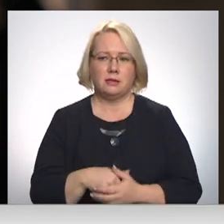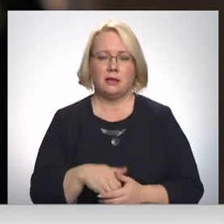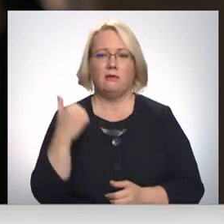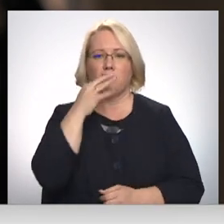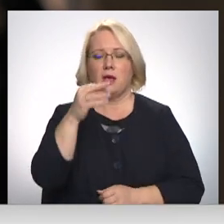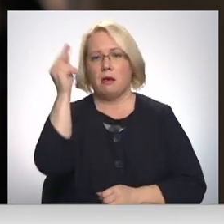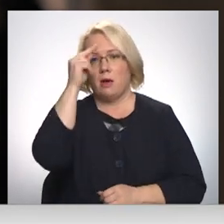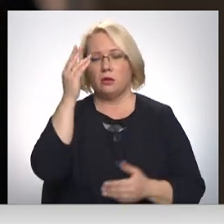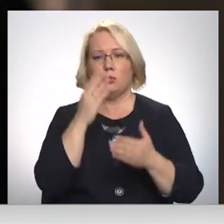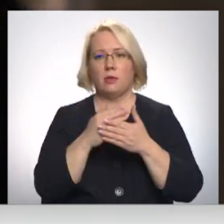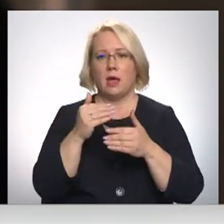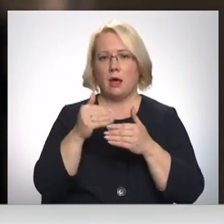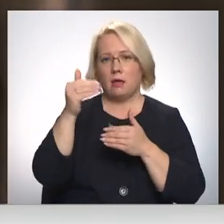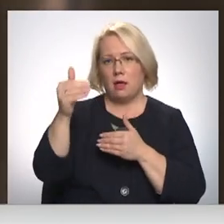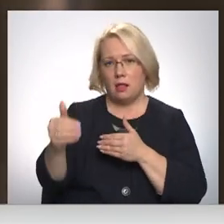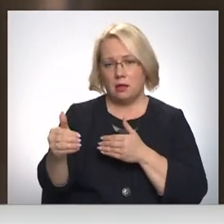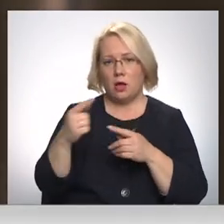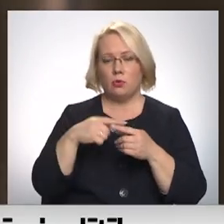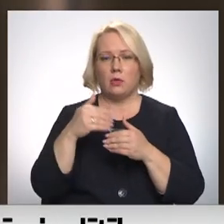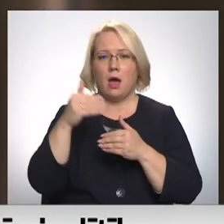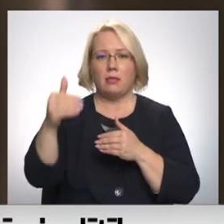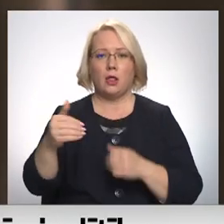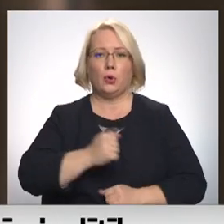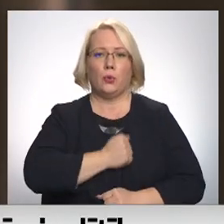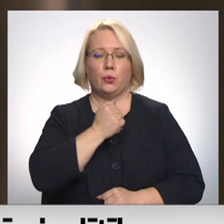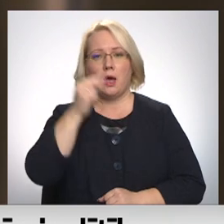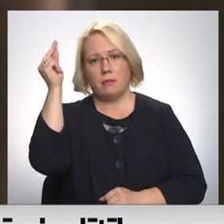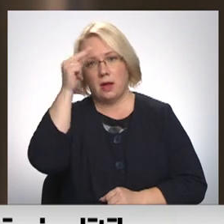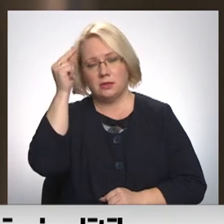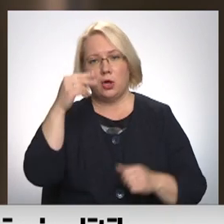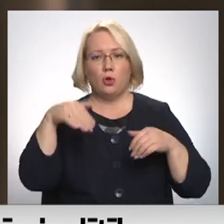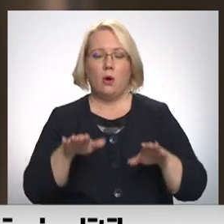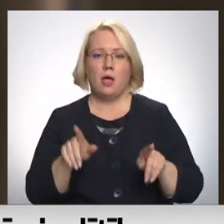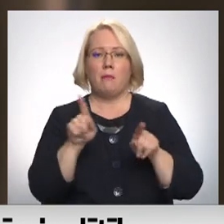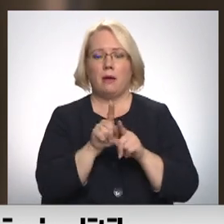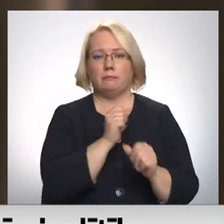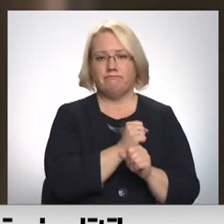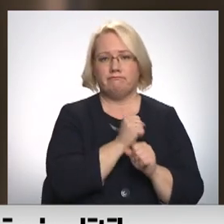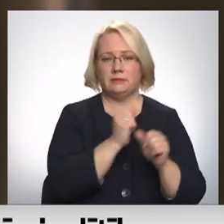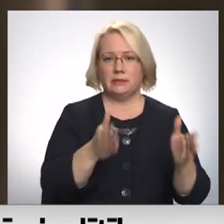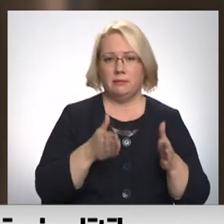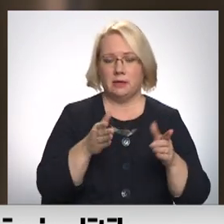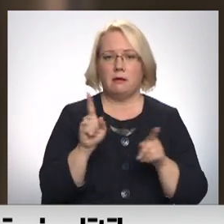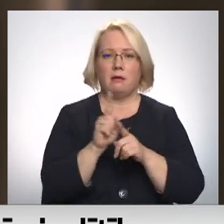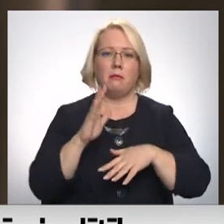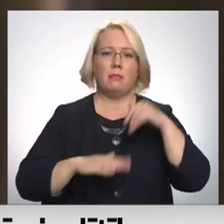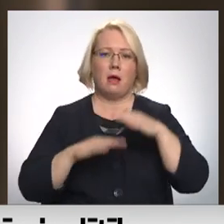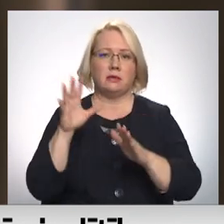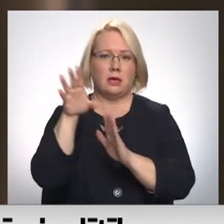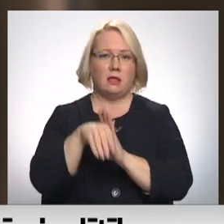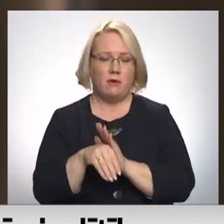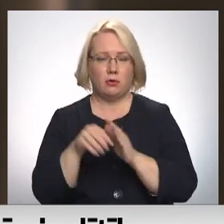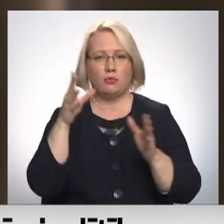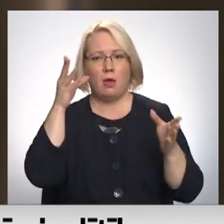attālināti un attālināti grūtāk mācīties, un tad nolēm piestrādāt slimnīcā arī prakses ietveros un